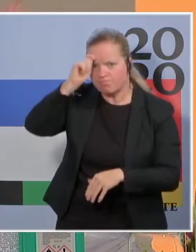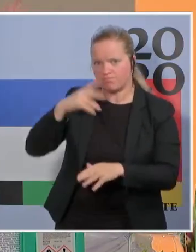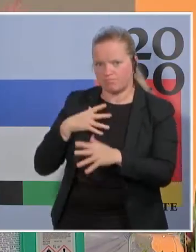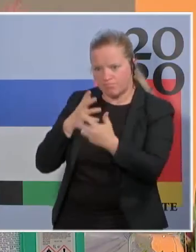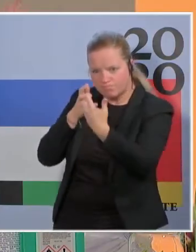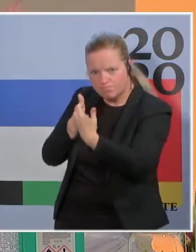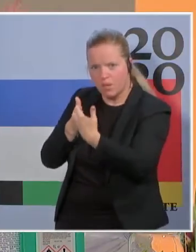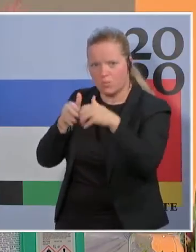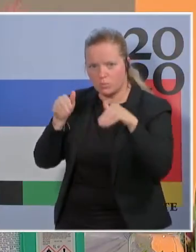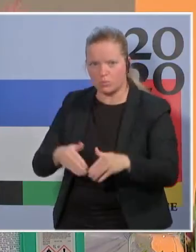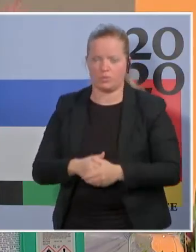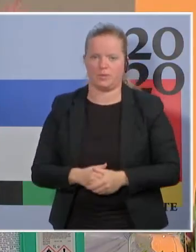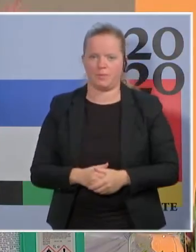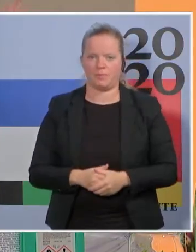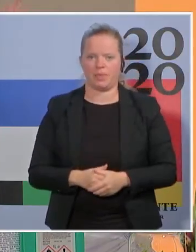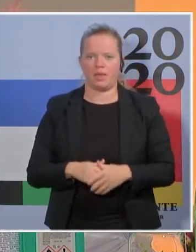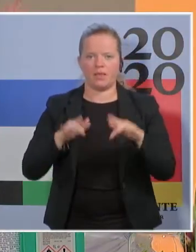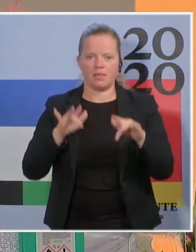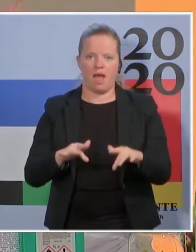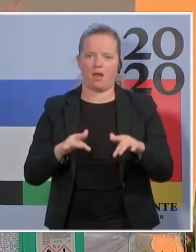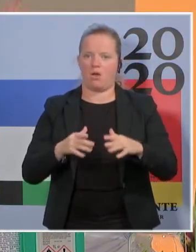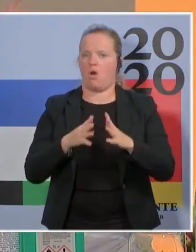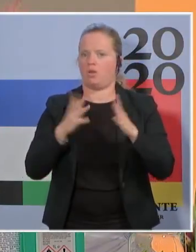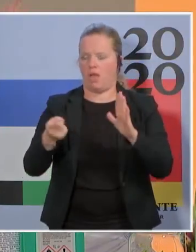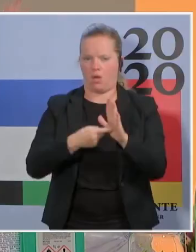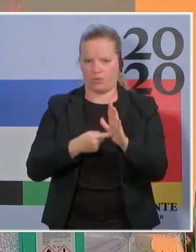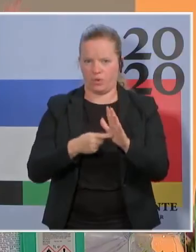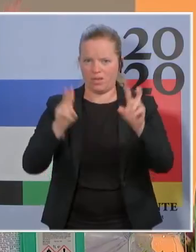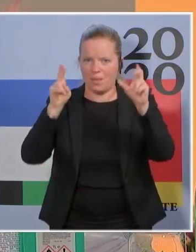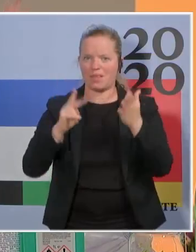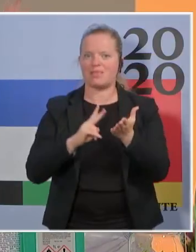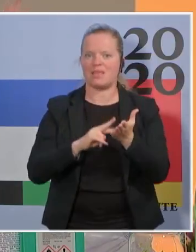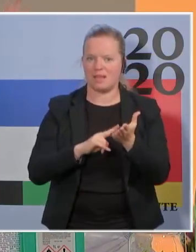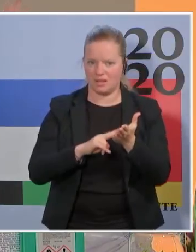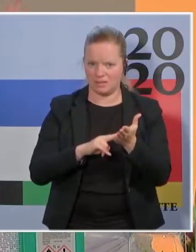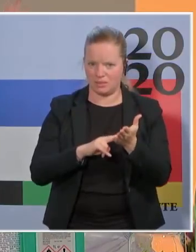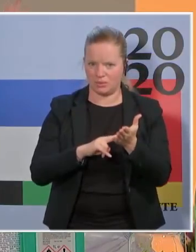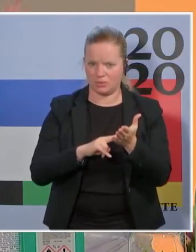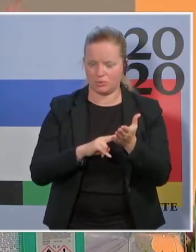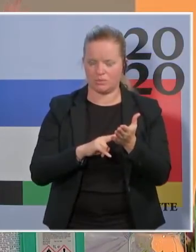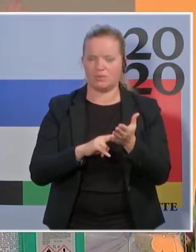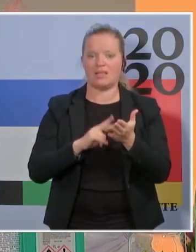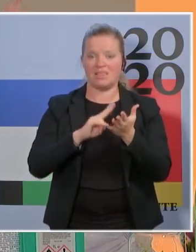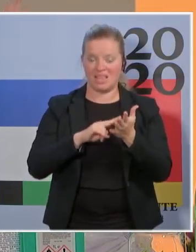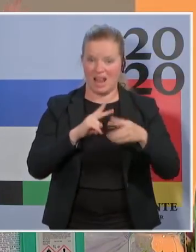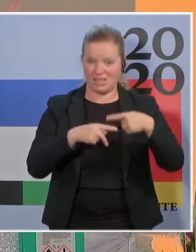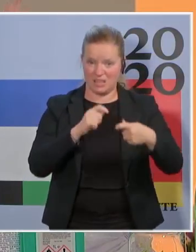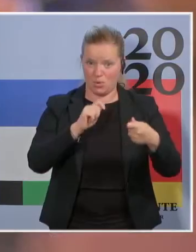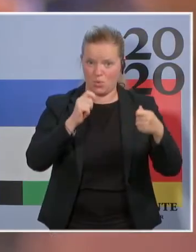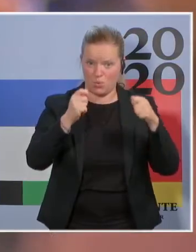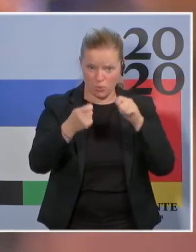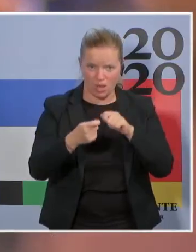Herausforderungen genannt worden, der Digitalisierung. Sind wir uns sicher, dass wir all das, wo wir